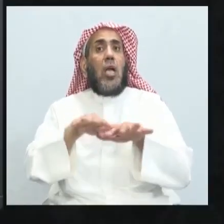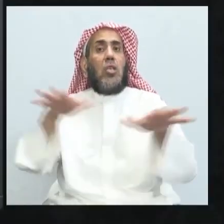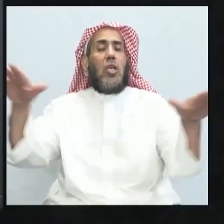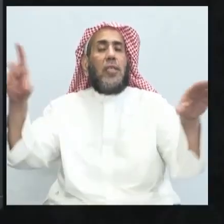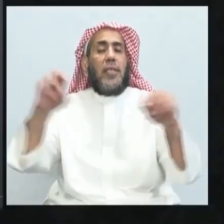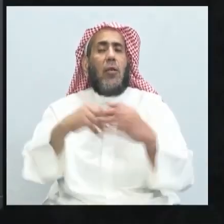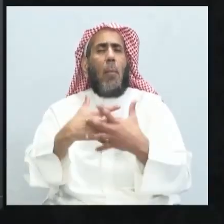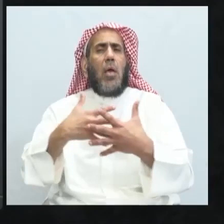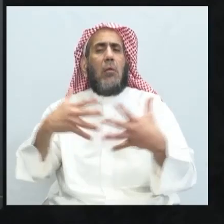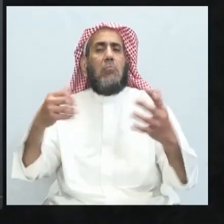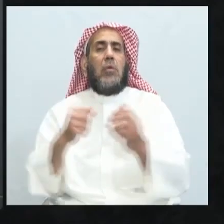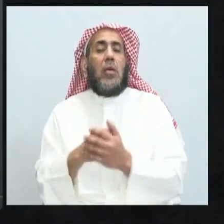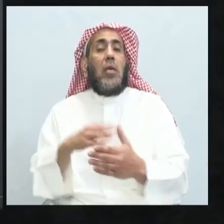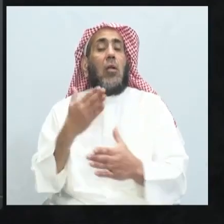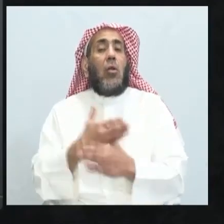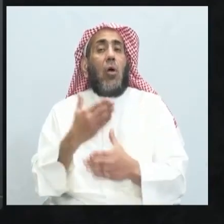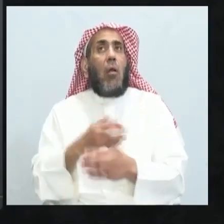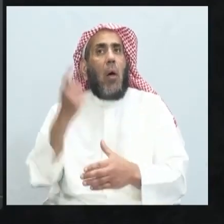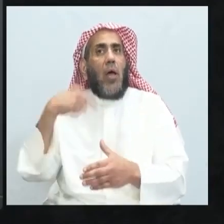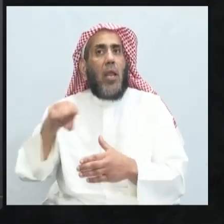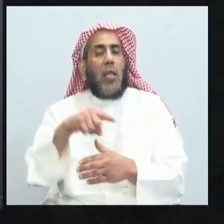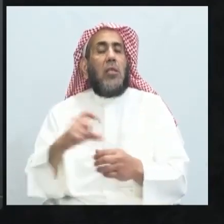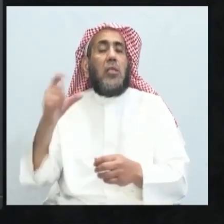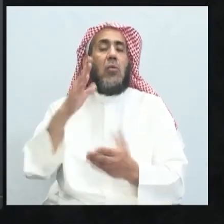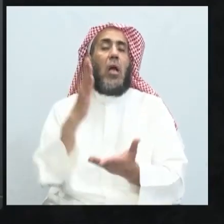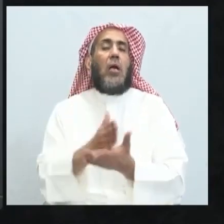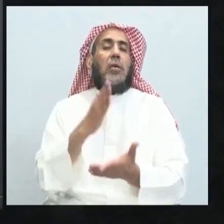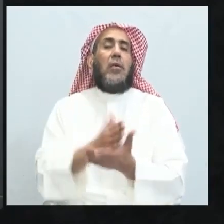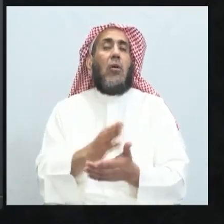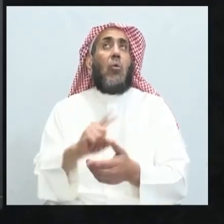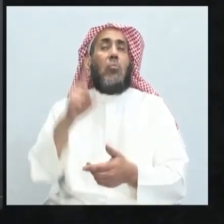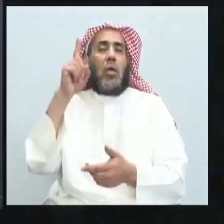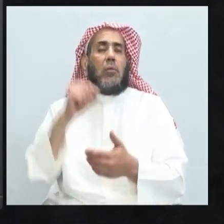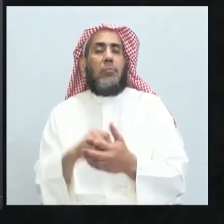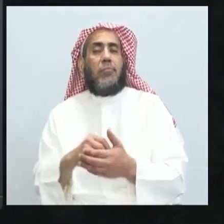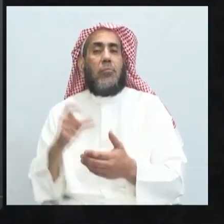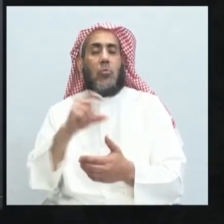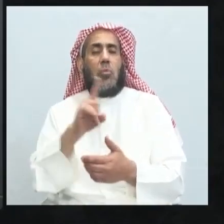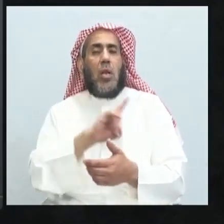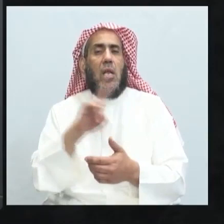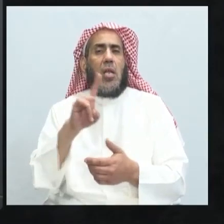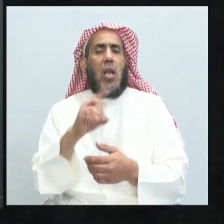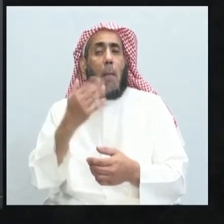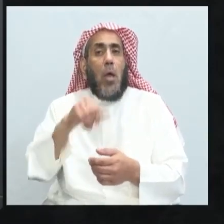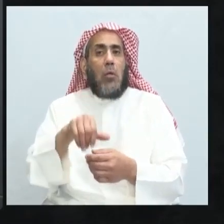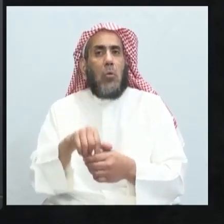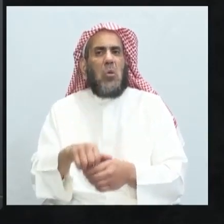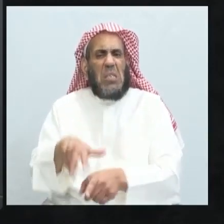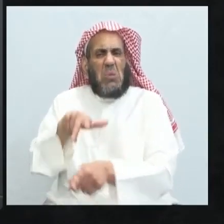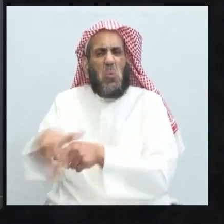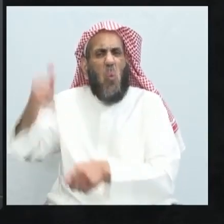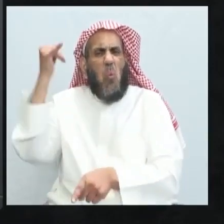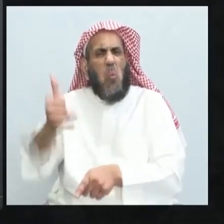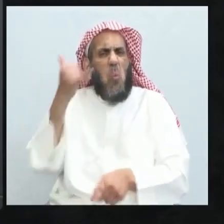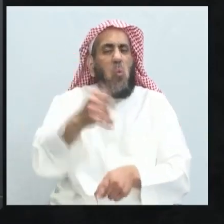اسلام انتشارا كبيرا جدا لانهم عرفوا ان هذا هو الدين الحق وان هذا ان الله سبحانه وتعال المسلم لا لم ياتي فقط للتدمير